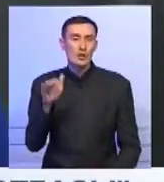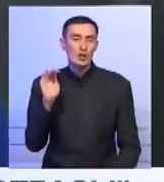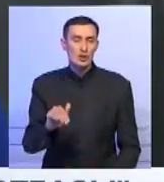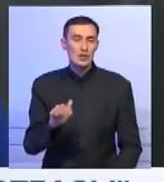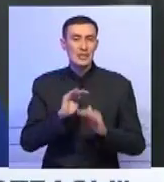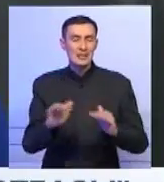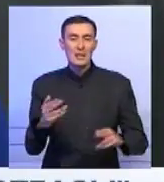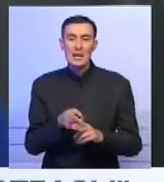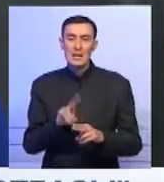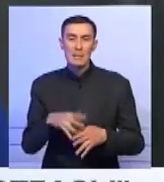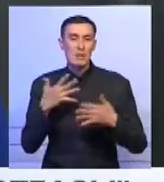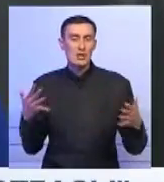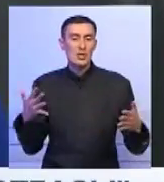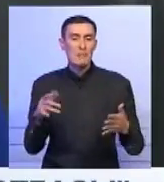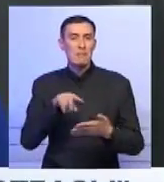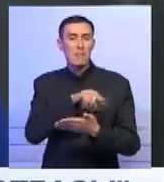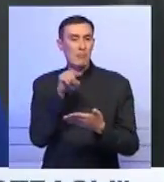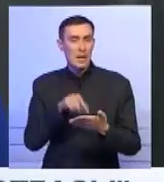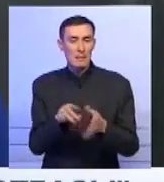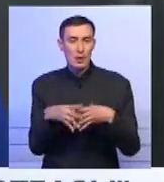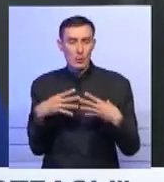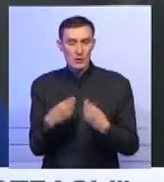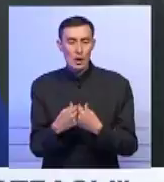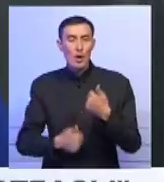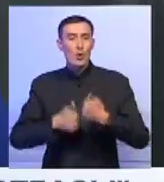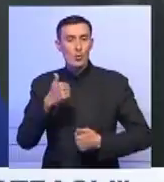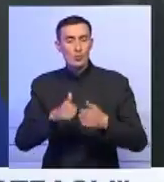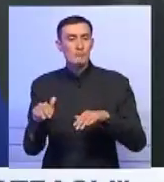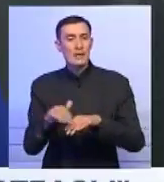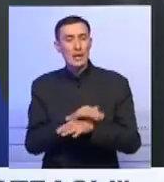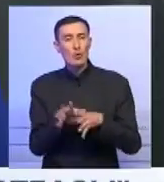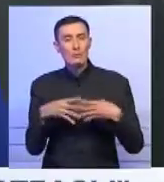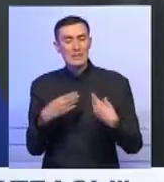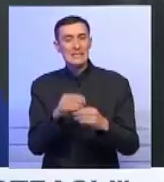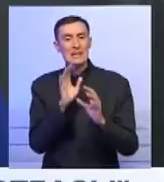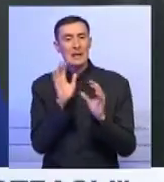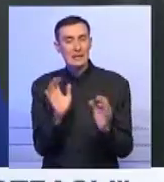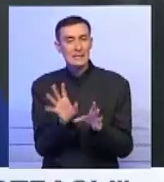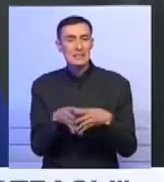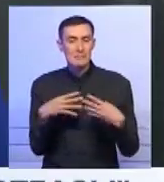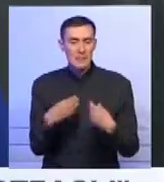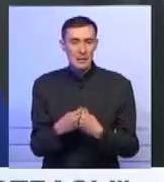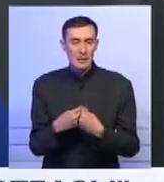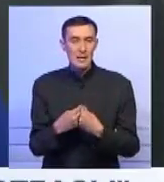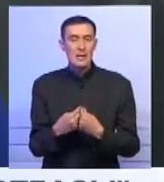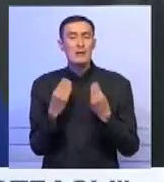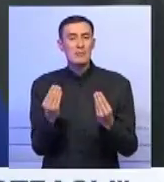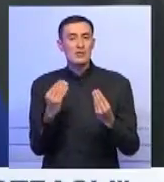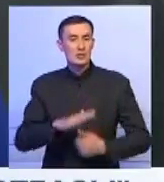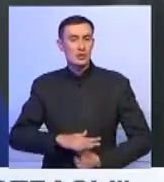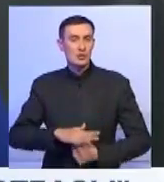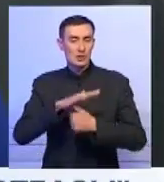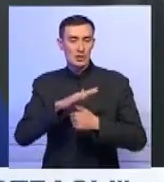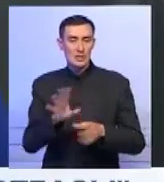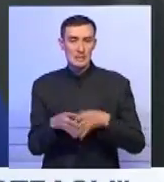детей. Это большая проблема для общества. Конкурс «Мерили отбасы» призван сохранить семейные ценности и повысить престиж института семьи.